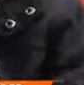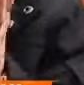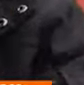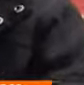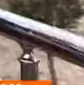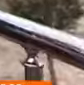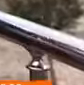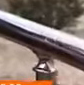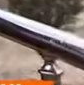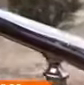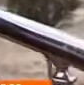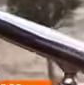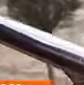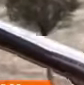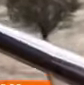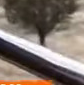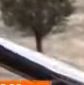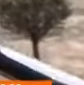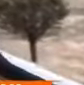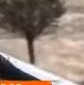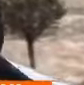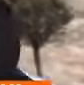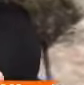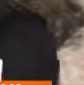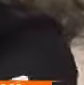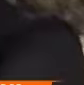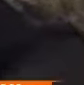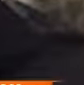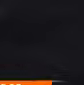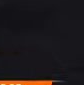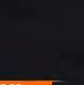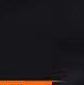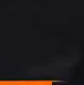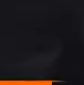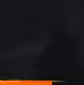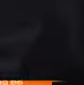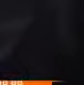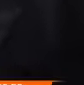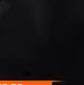kalmadı. Hiçbir şey. Tefeci mağdurları birazdan ATV Ana Haber'de.